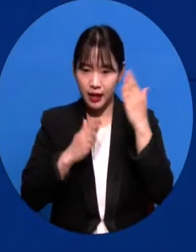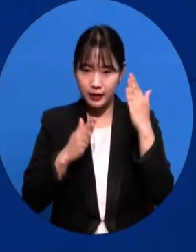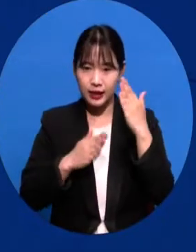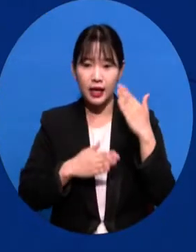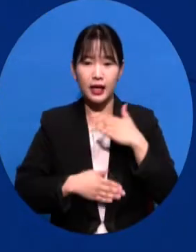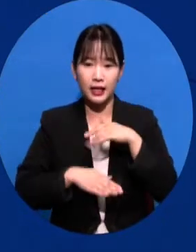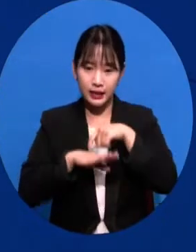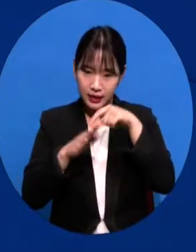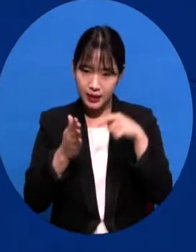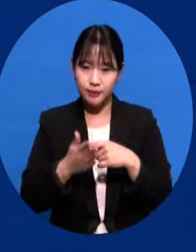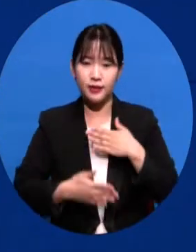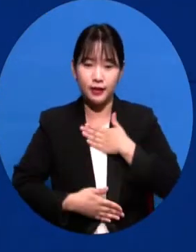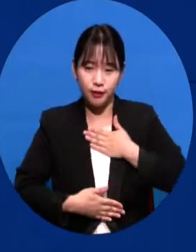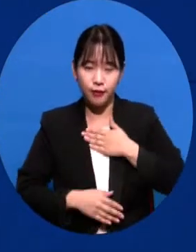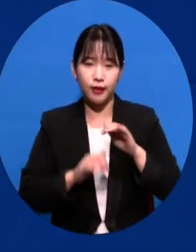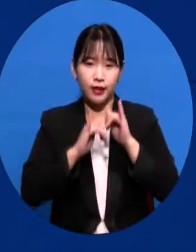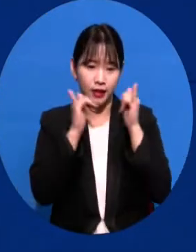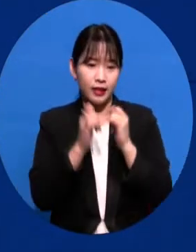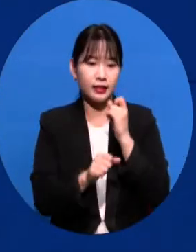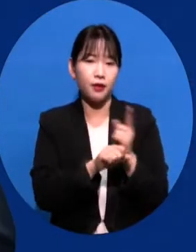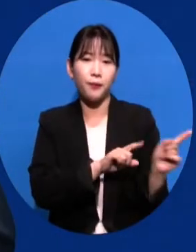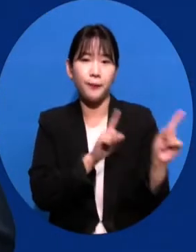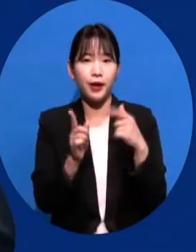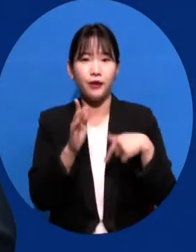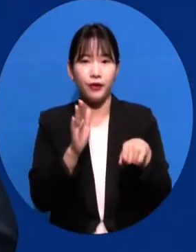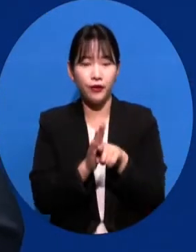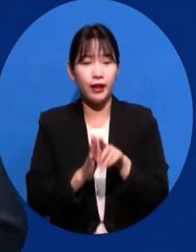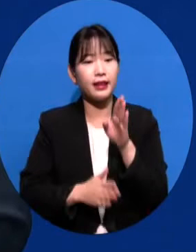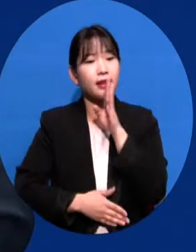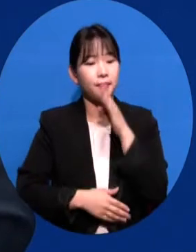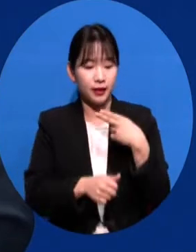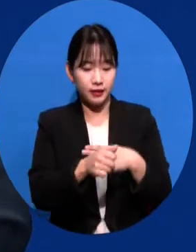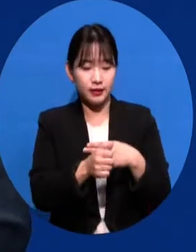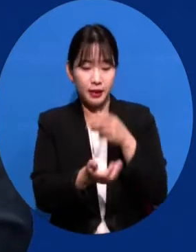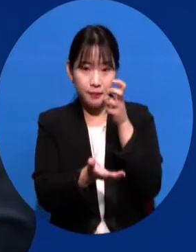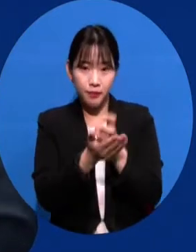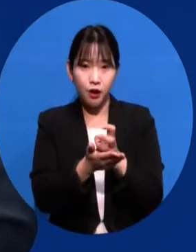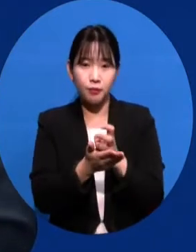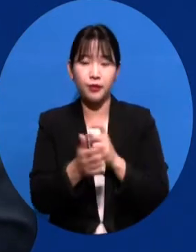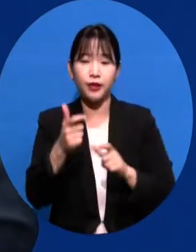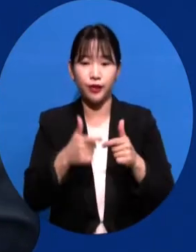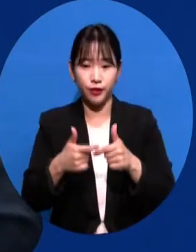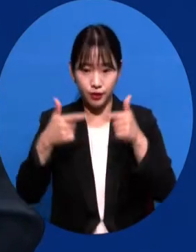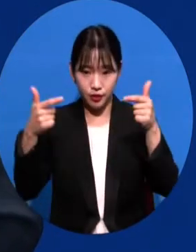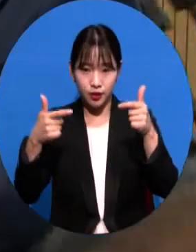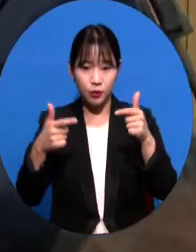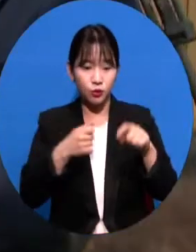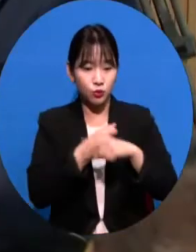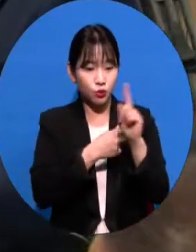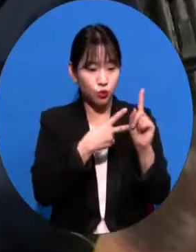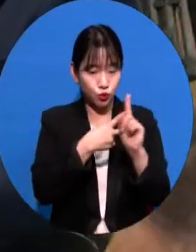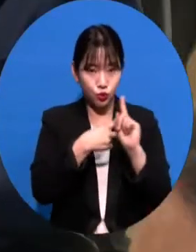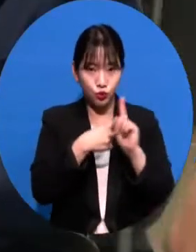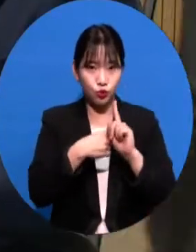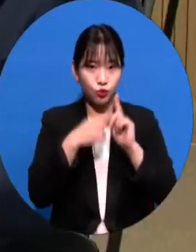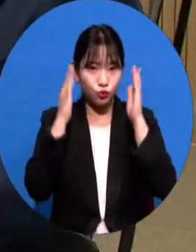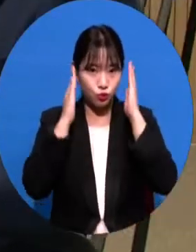정서, 사회성 회복을 위해 기초학력 전담 교사제를 대상별로 더욱 확대하고 초, 중등